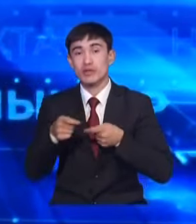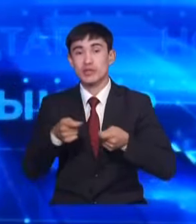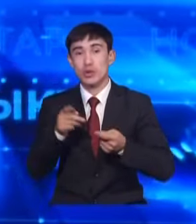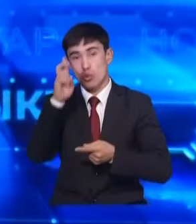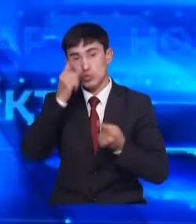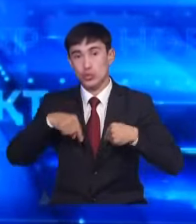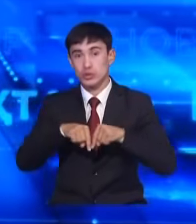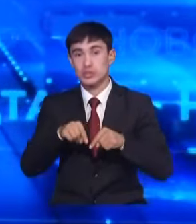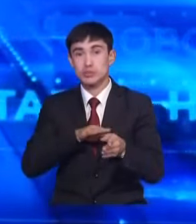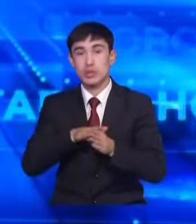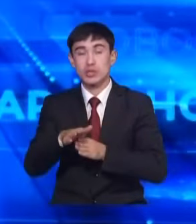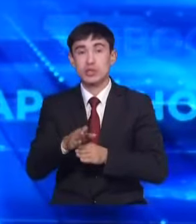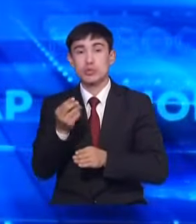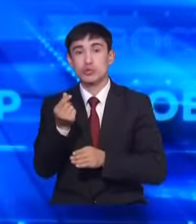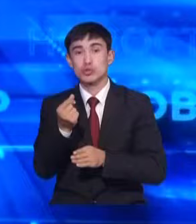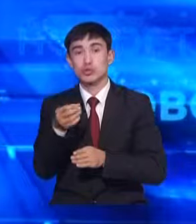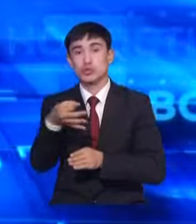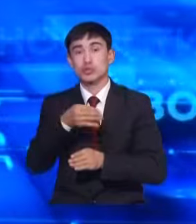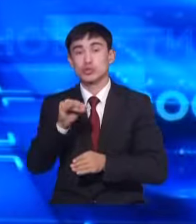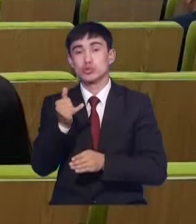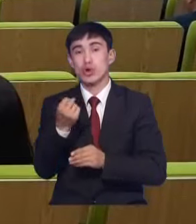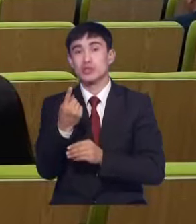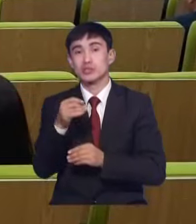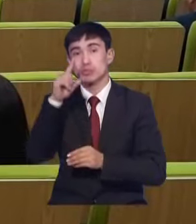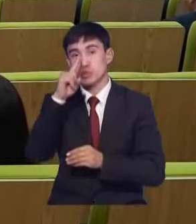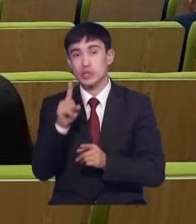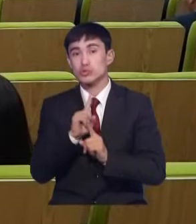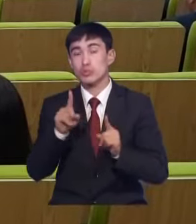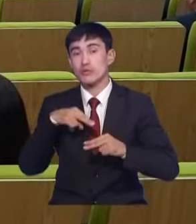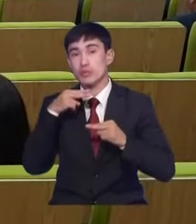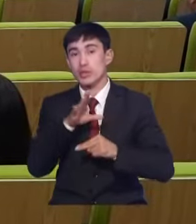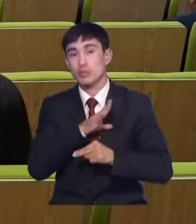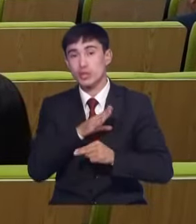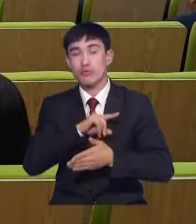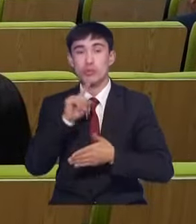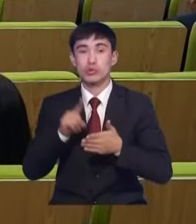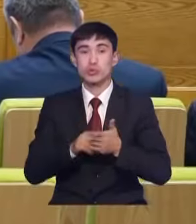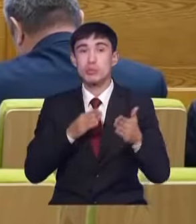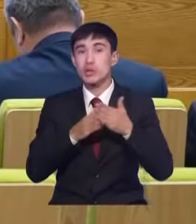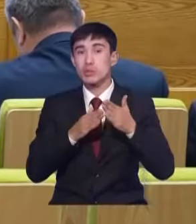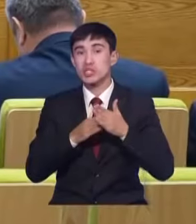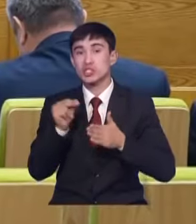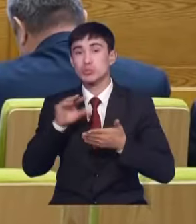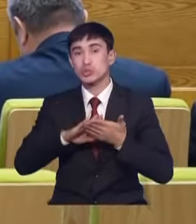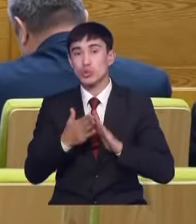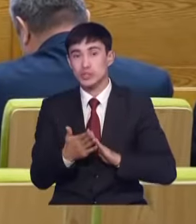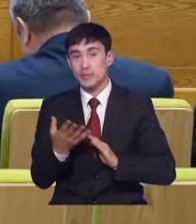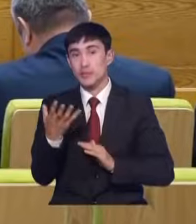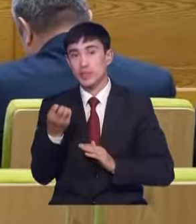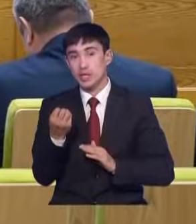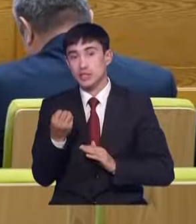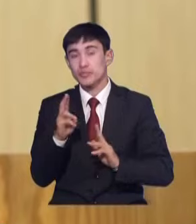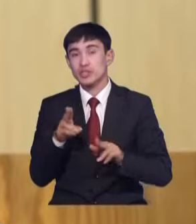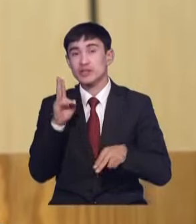об исполнении бюджета области тсу за 11 месяцев особое внимание было уделено вопросам предотвращения чрезвычайных ситуаций